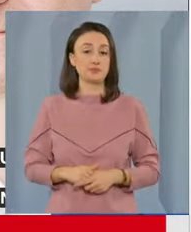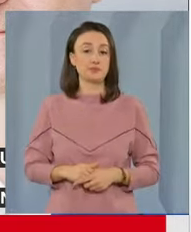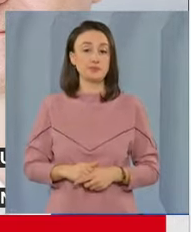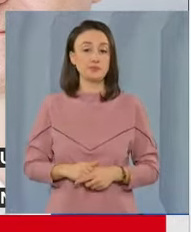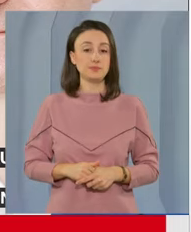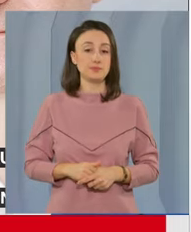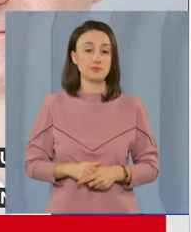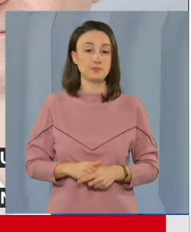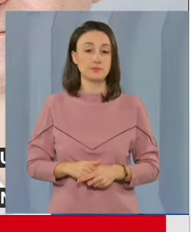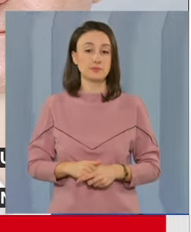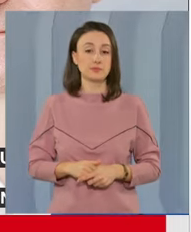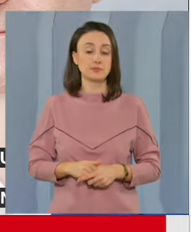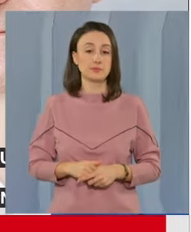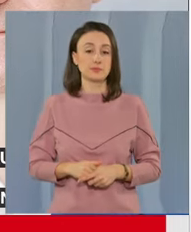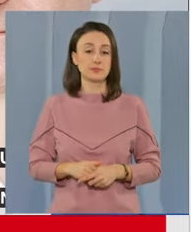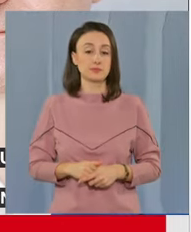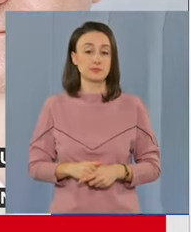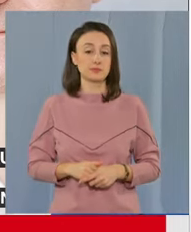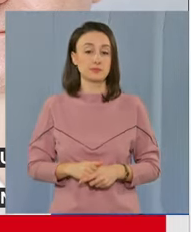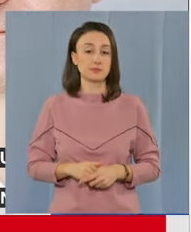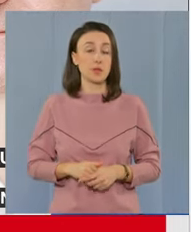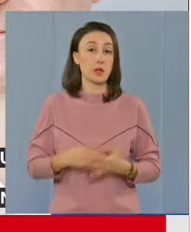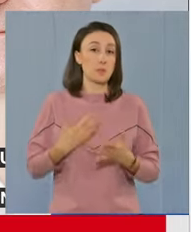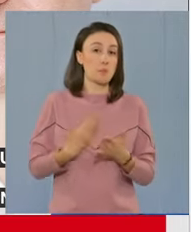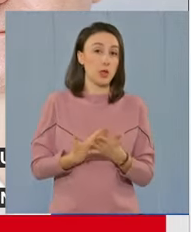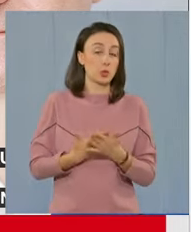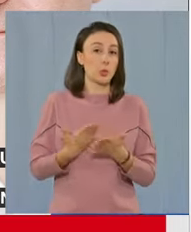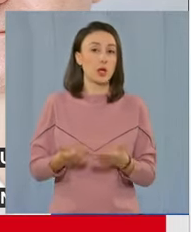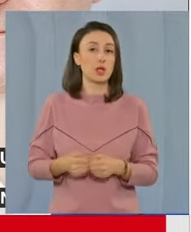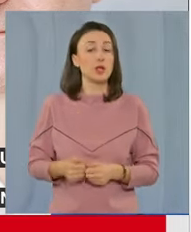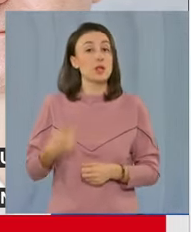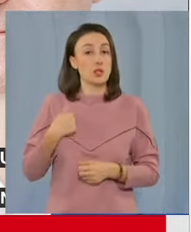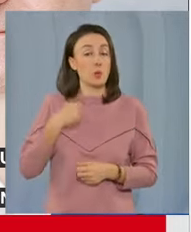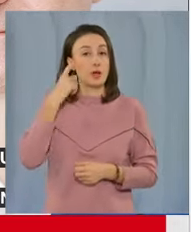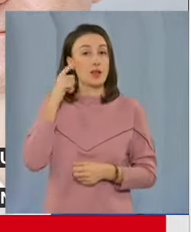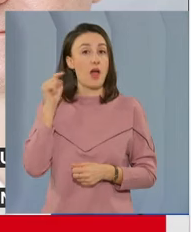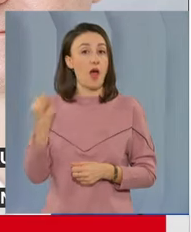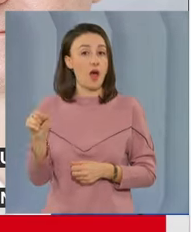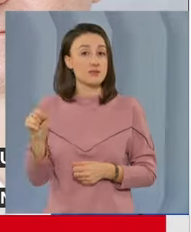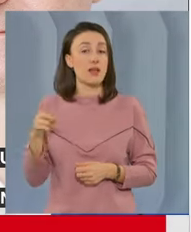pe Cristian Popescu Piedone. Pentru că cred că asta este un